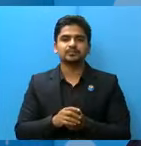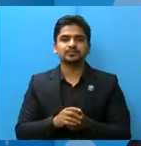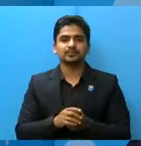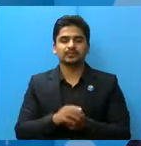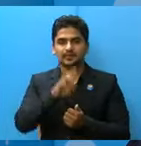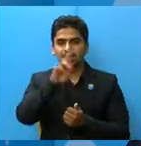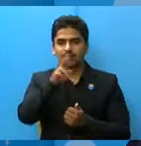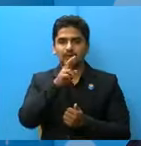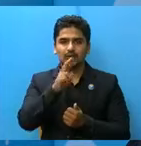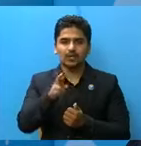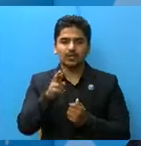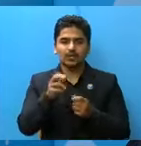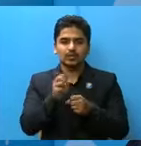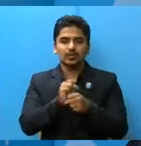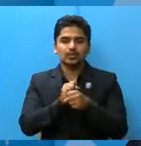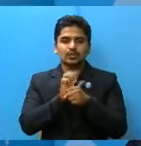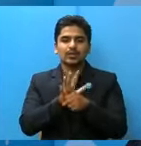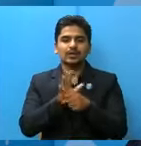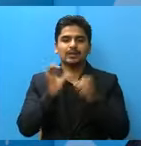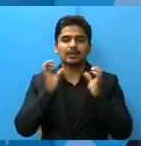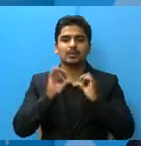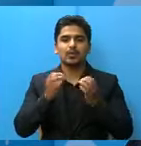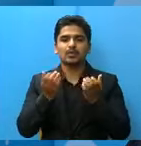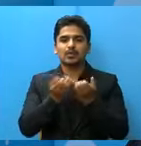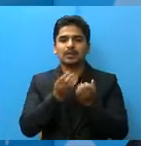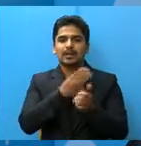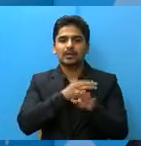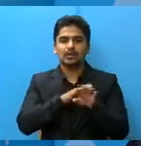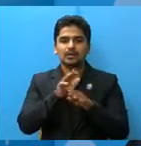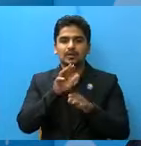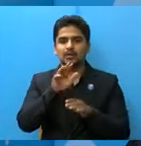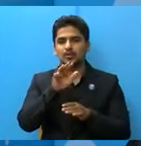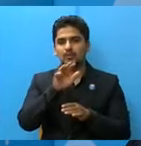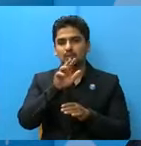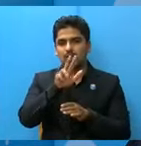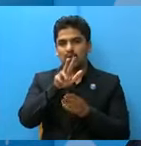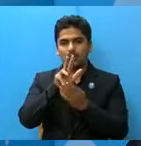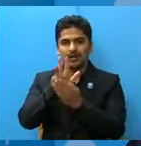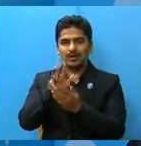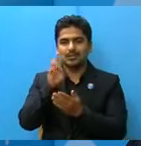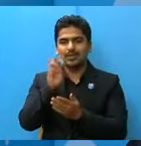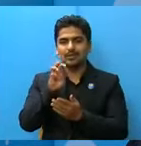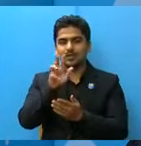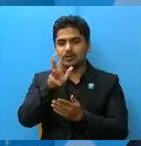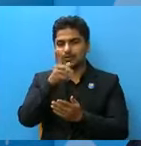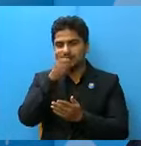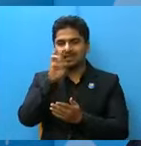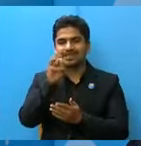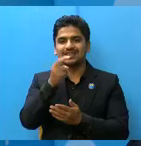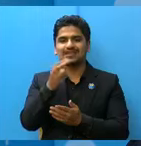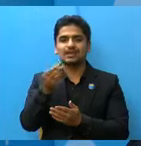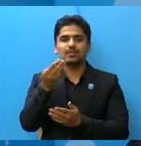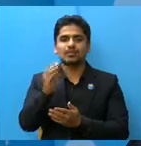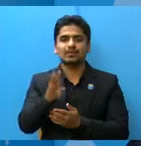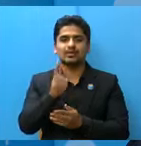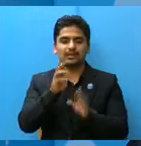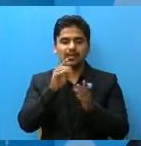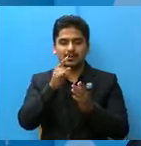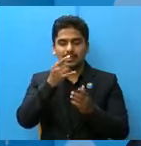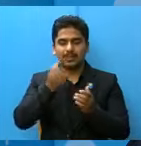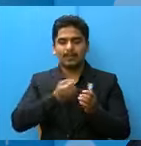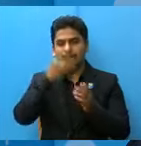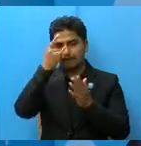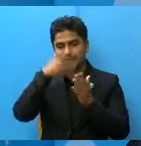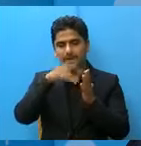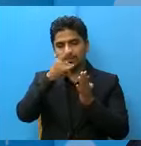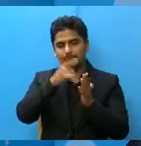र शक्रिये परियोक करता है 99,930 जना हनुन छा र एसमा जम्मा इन्टी गरिये को